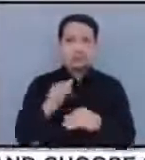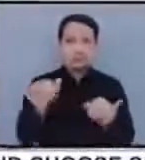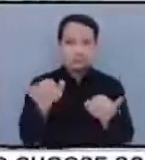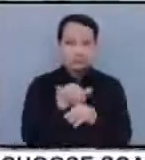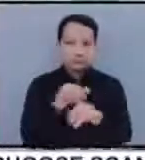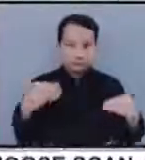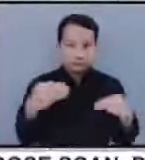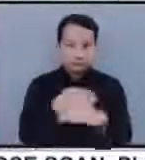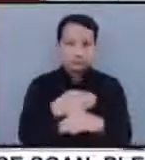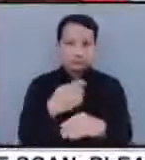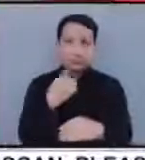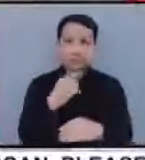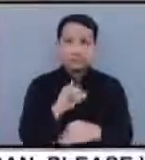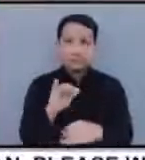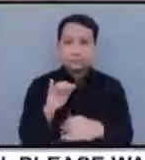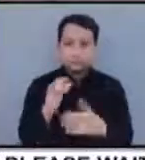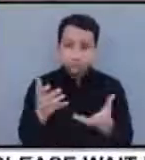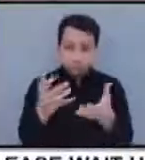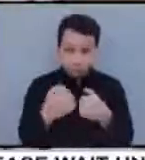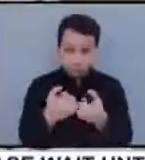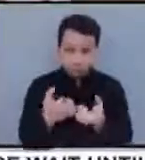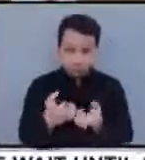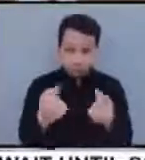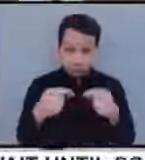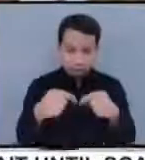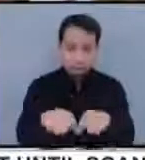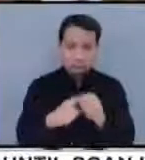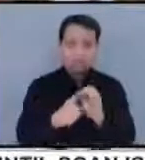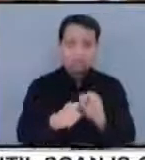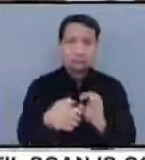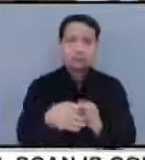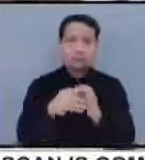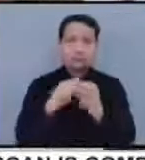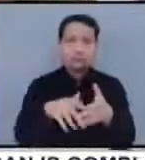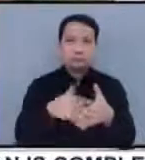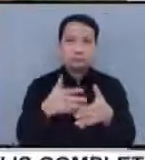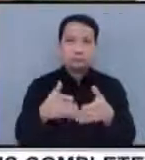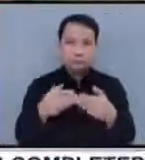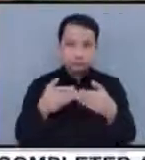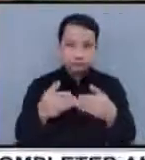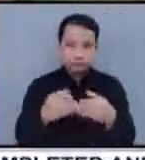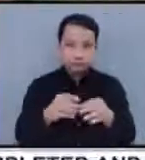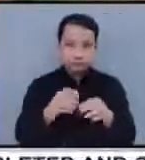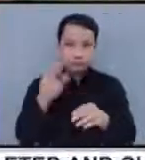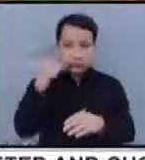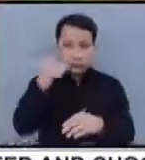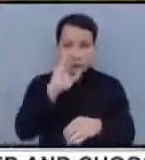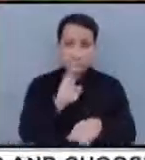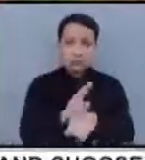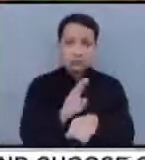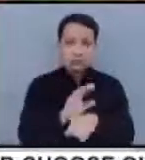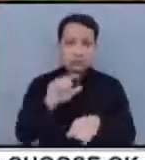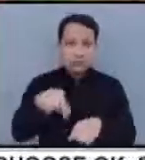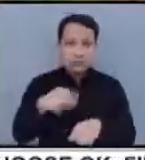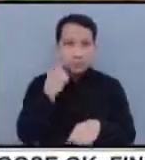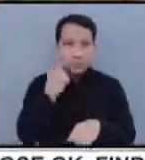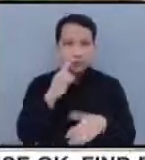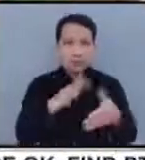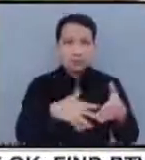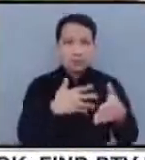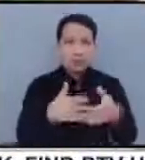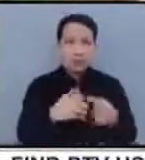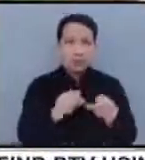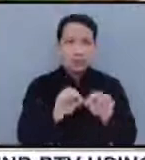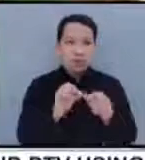sa misa ngayong araw, maaari makita ang schedule online. I-search lamang sa Facebook ang Baclaran Church at pwede rin makinig sa mga